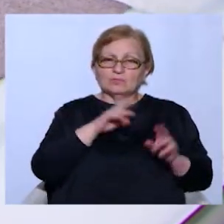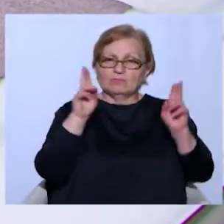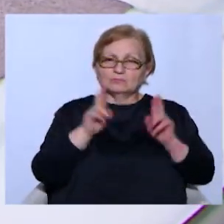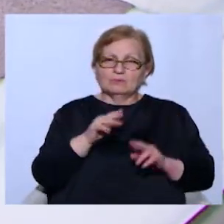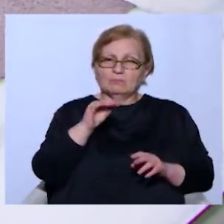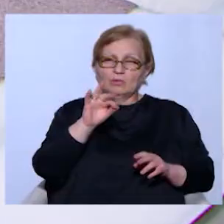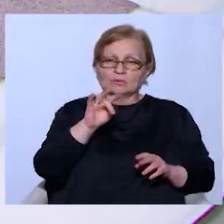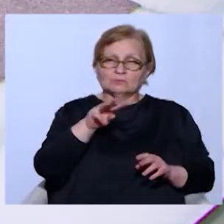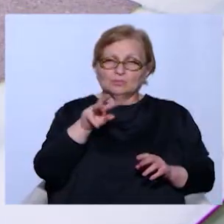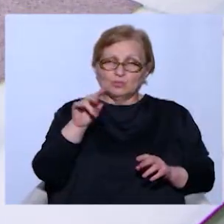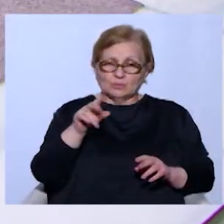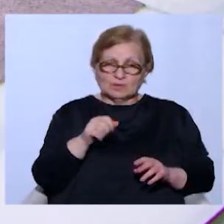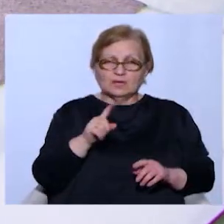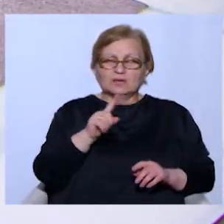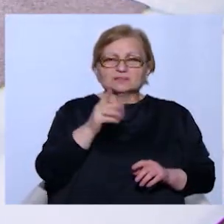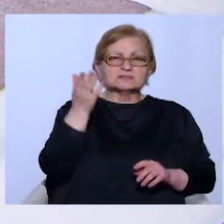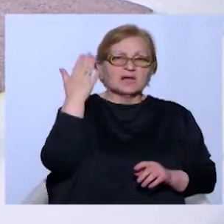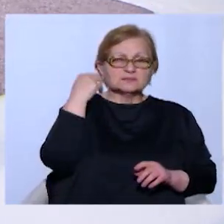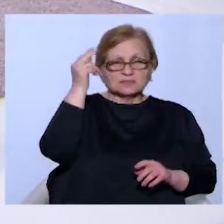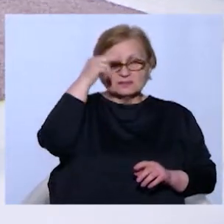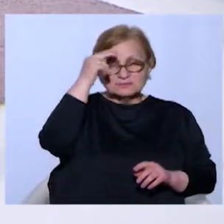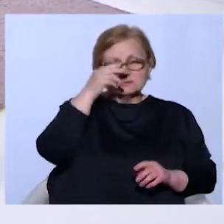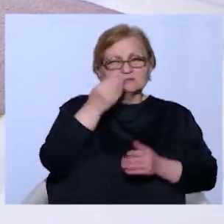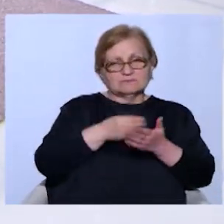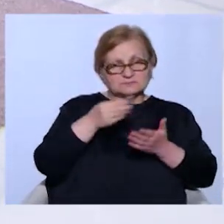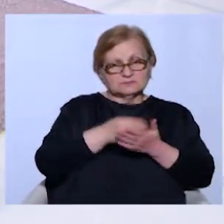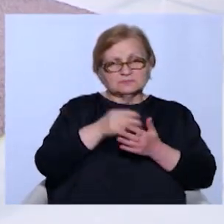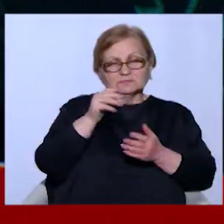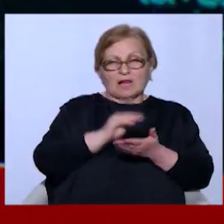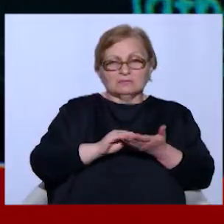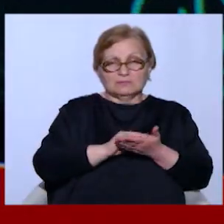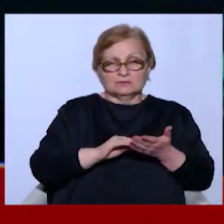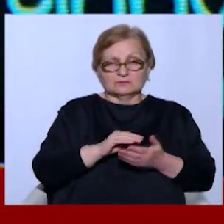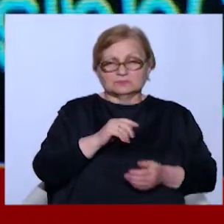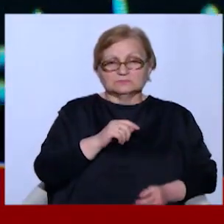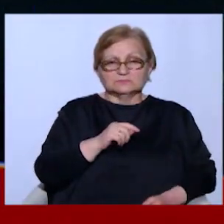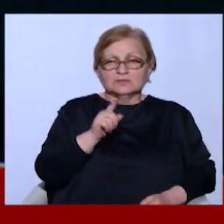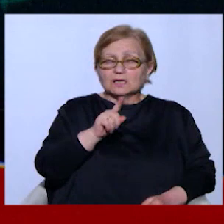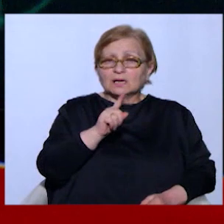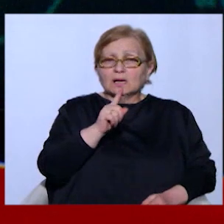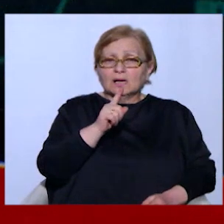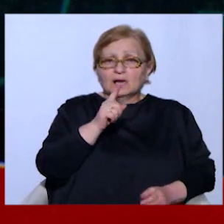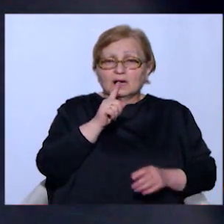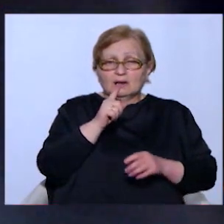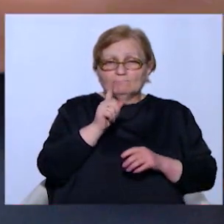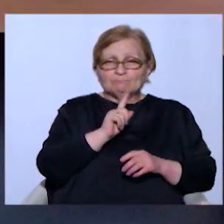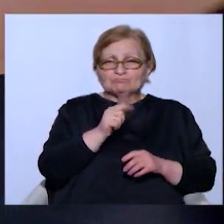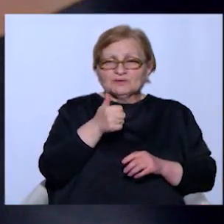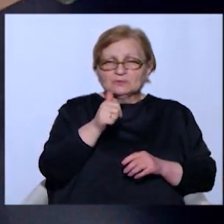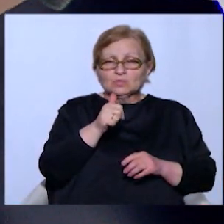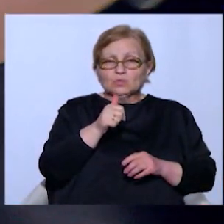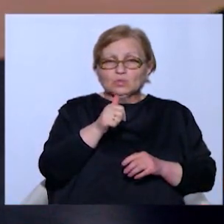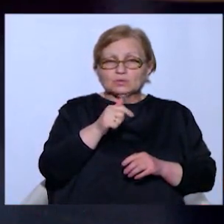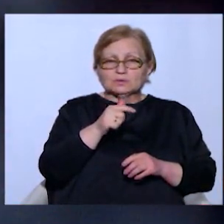იმ ცოდნით, რომელიც მიიღეთ მე-9 და მე-10 კლასში და მე-11 კლასის დასაწყისში. კერძოდ ის თუ როგორ